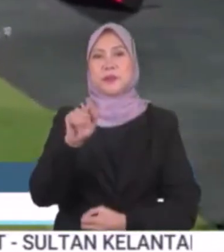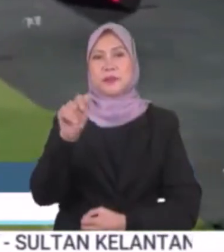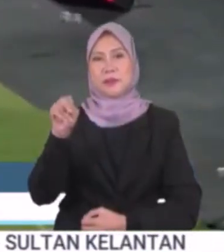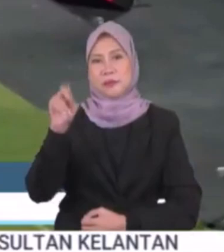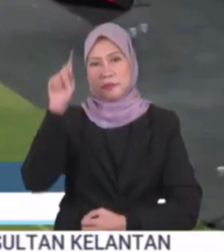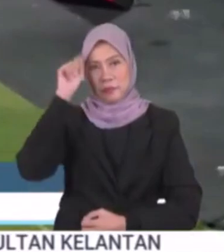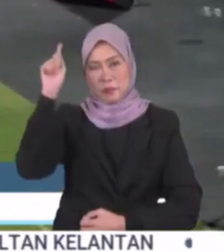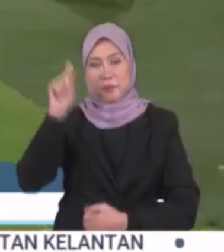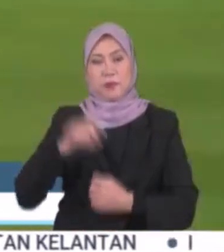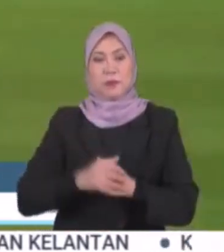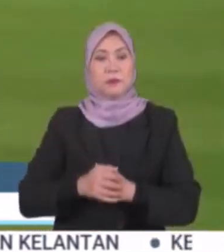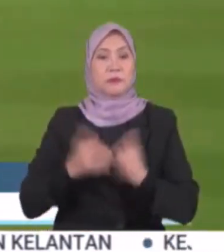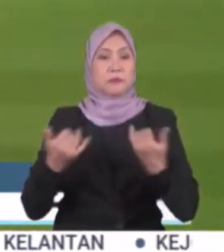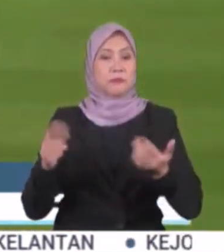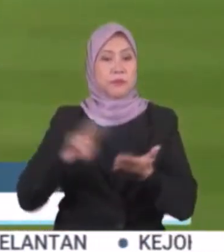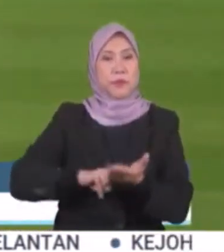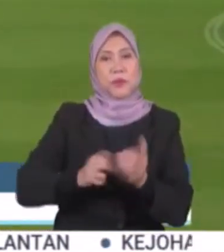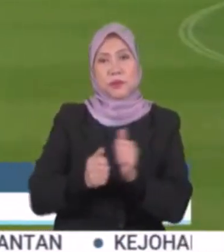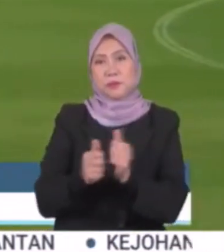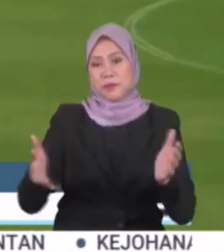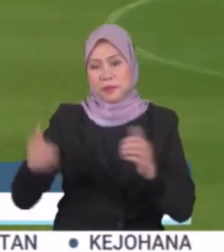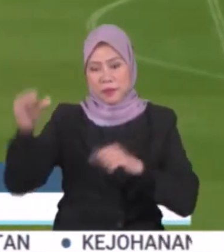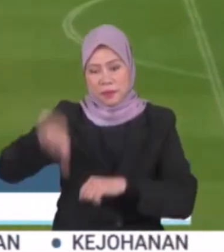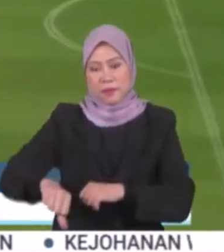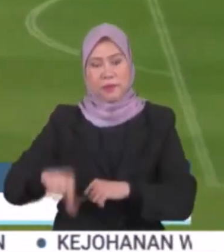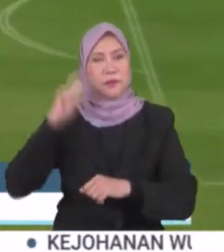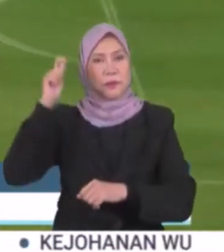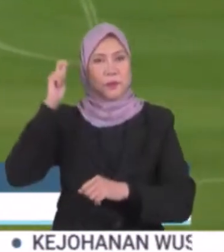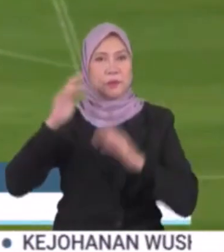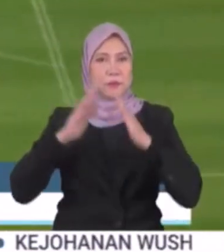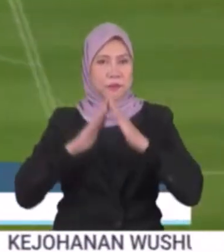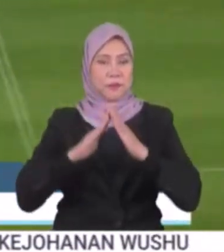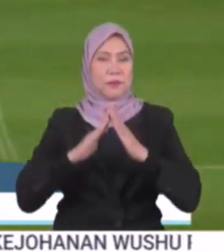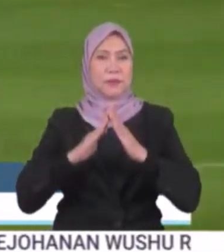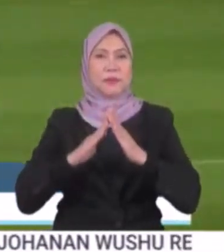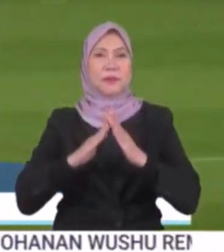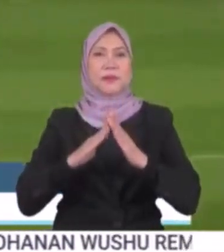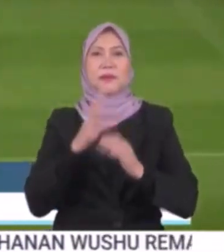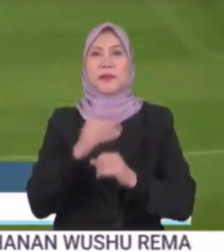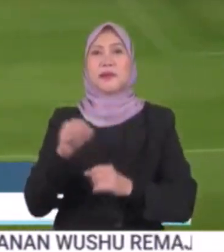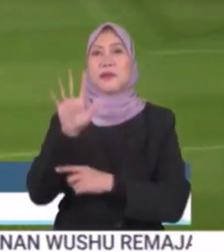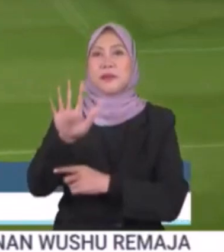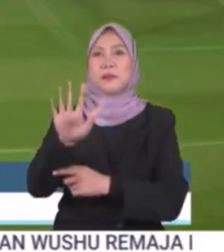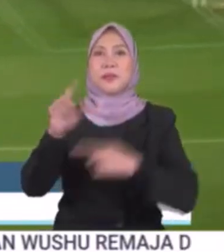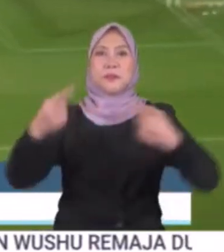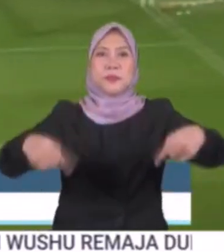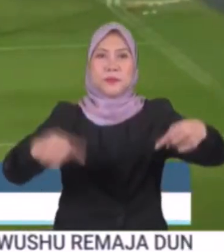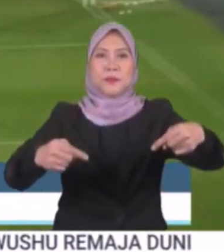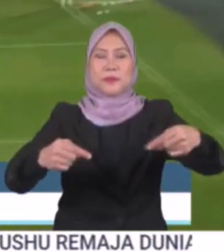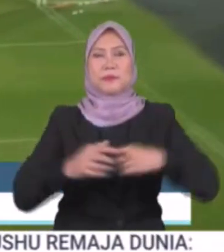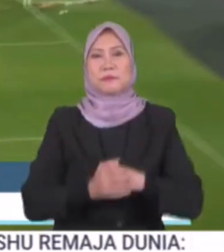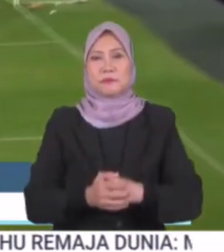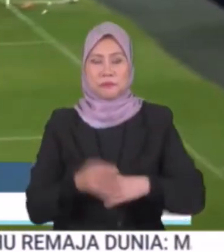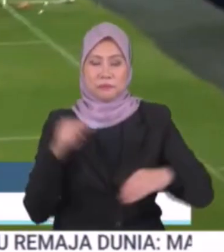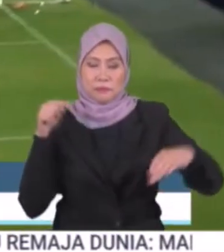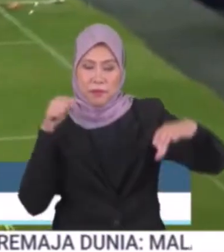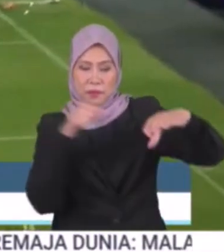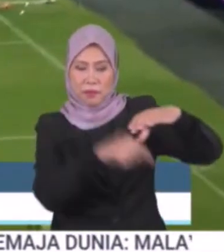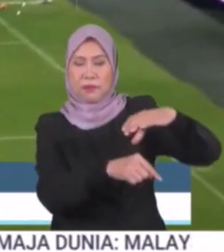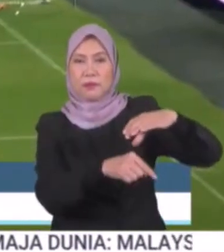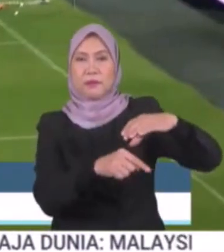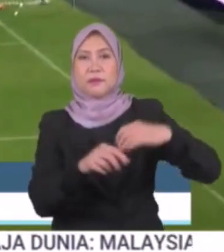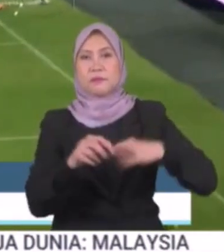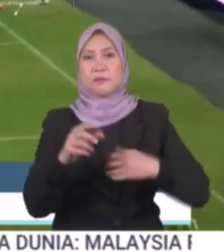Abidin. Sekaligus meleburkan rekod tanpa kalah pasukan Tuan Rumah di laman sendiri dalam 5 perlawanan. Penyerang kelahiran Chile,